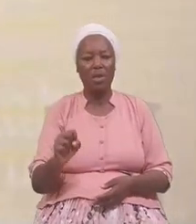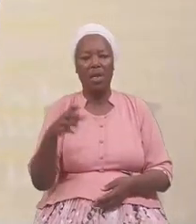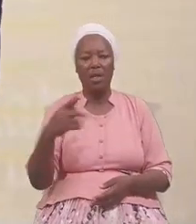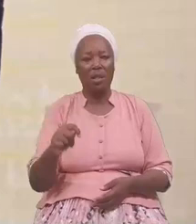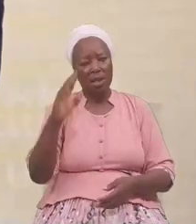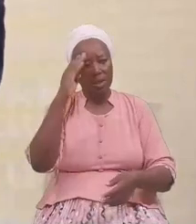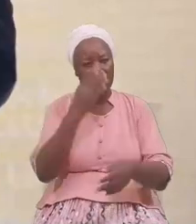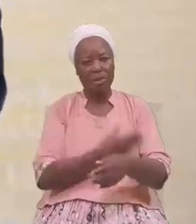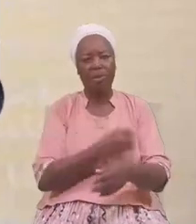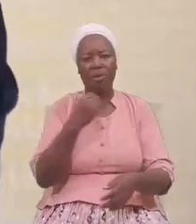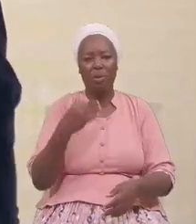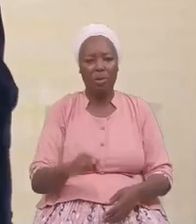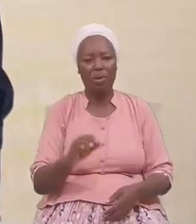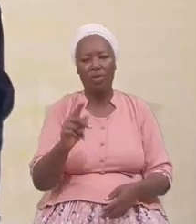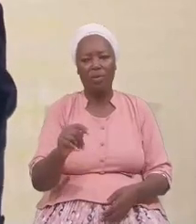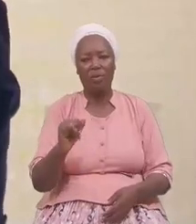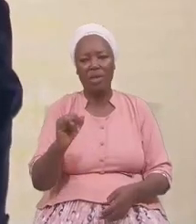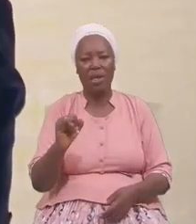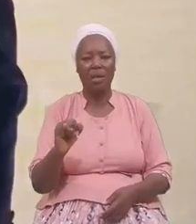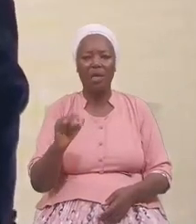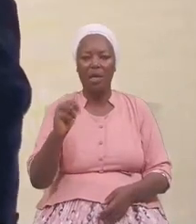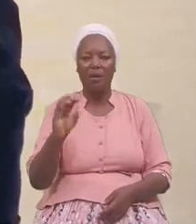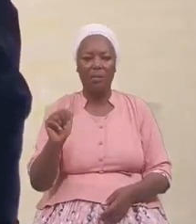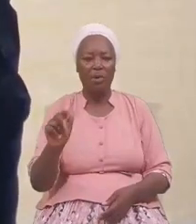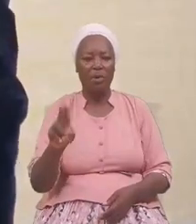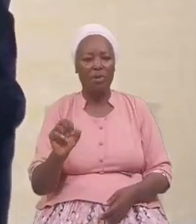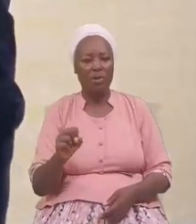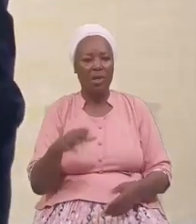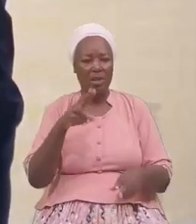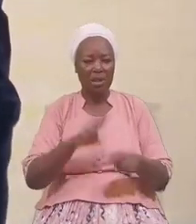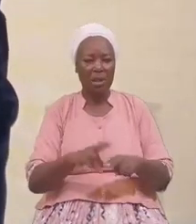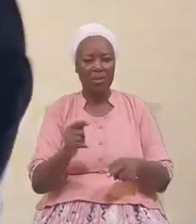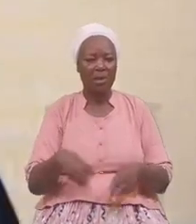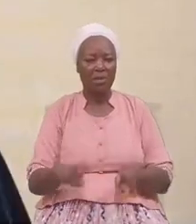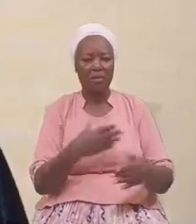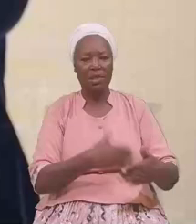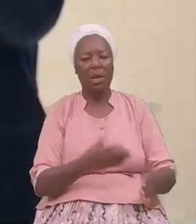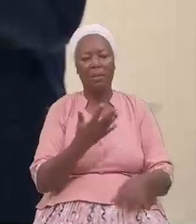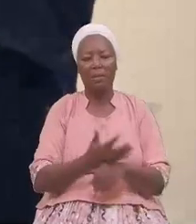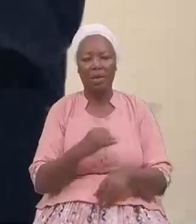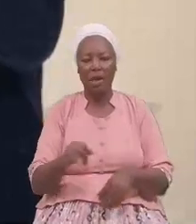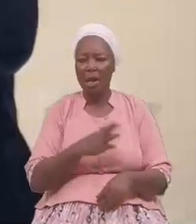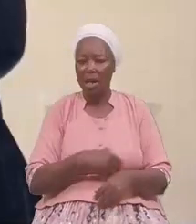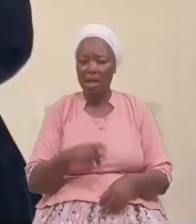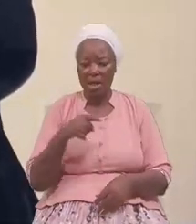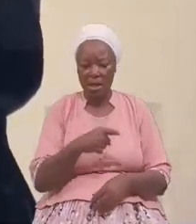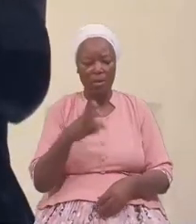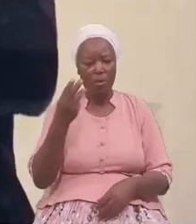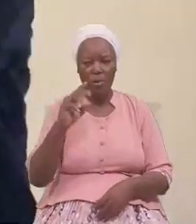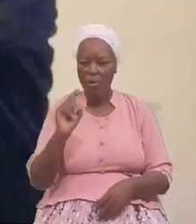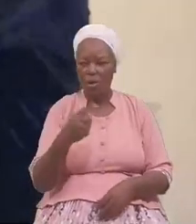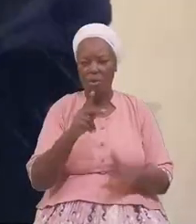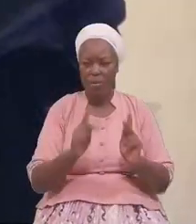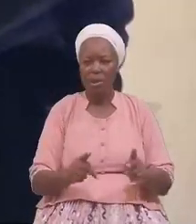de Bartimée, mendiant aveugle, était assis au bord du chemin. Et c'était le seul qui